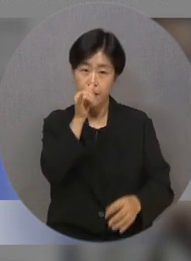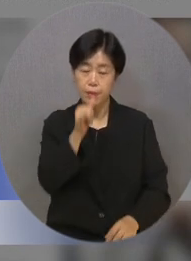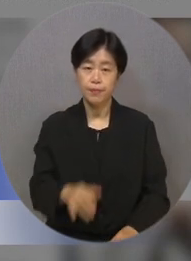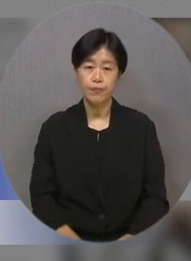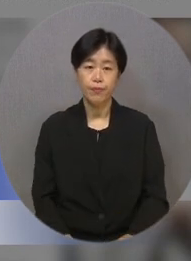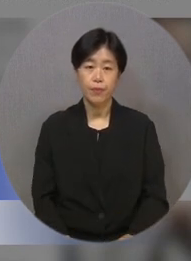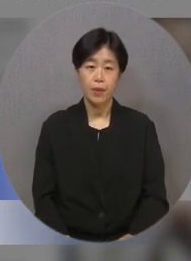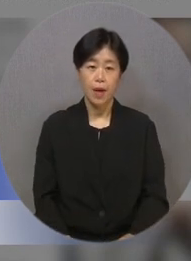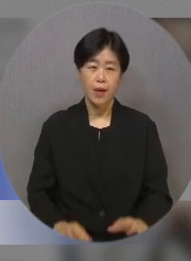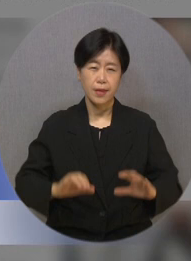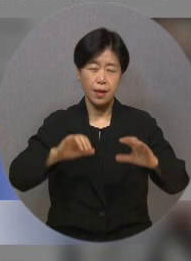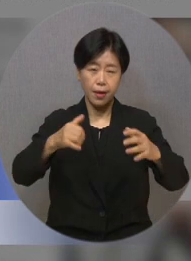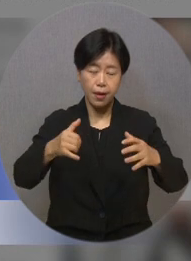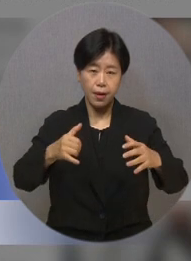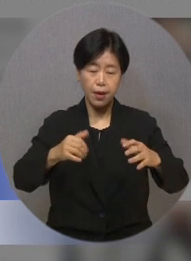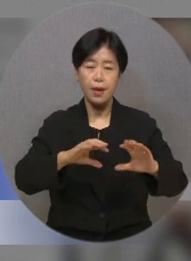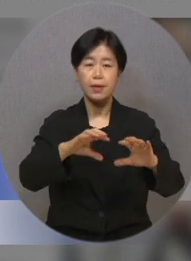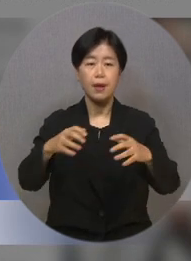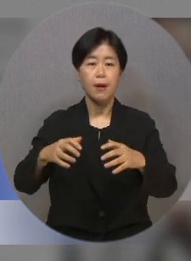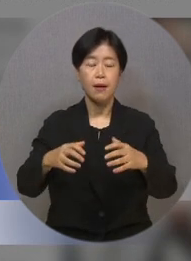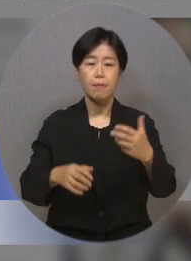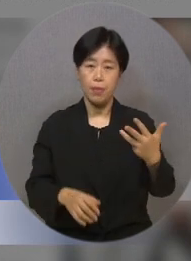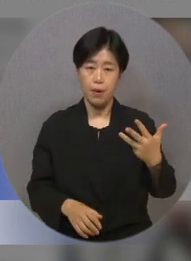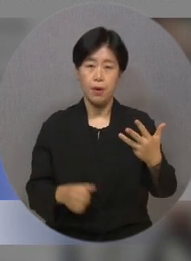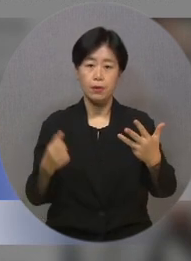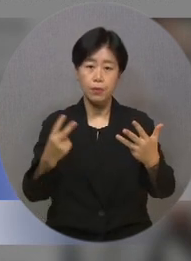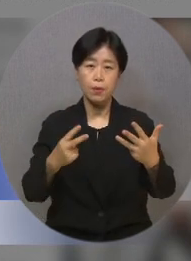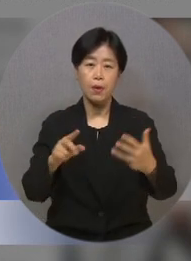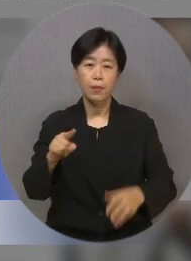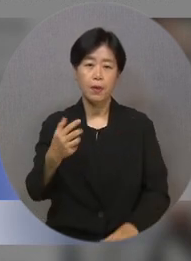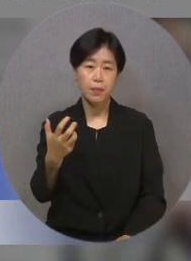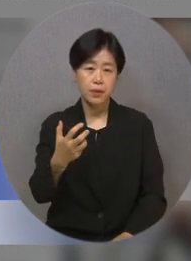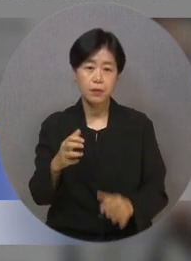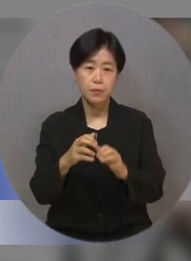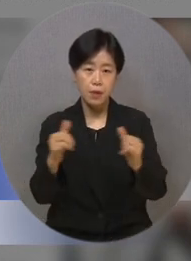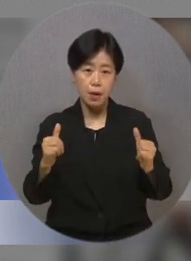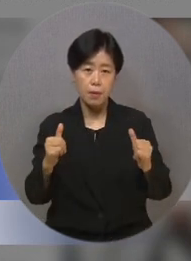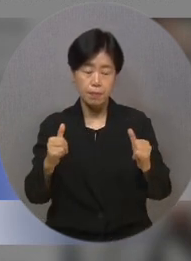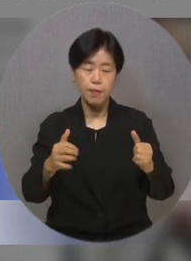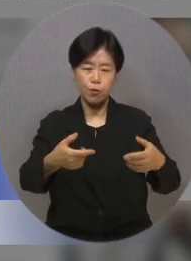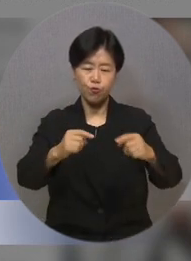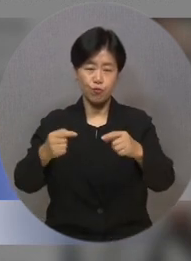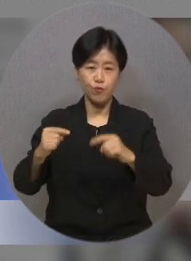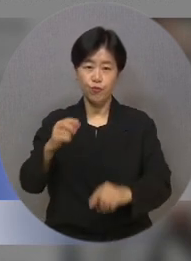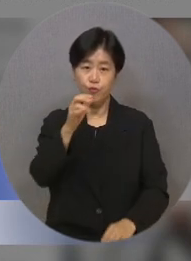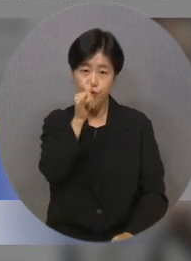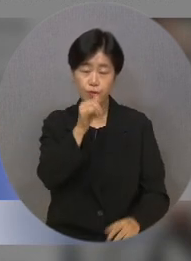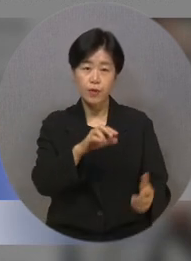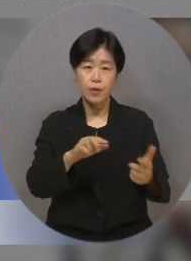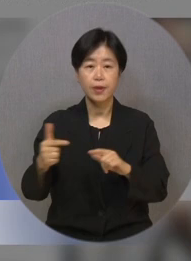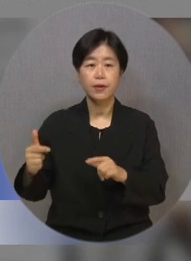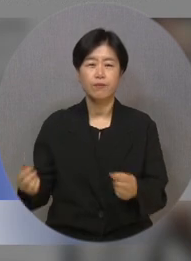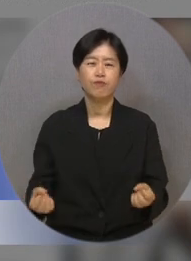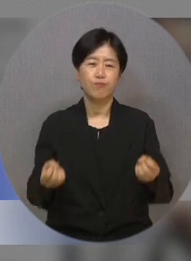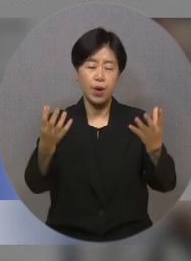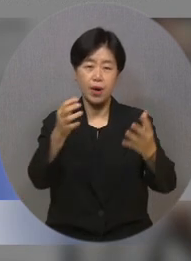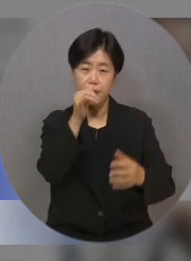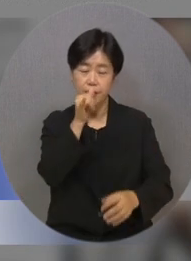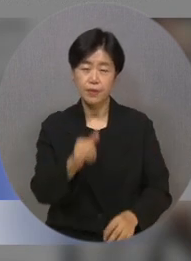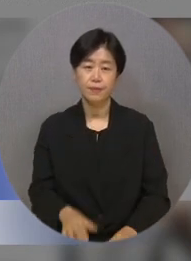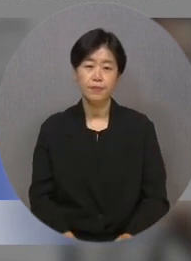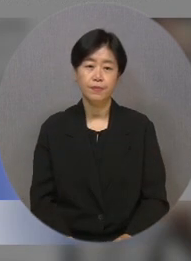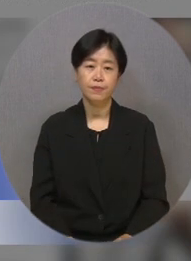대표하는 180여명의 예술가와 자원 봉사자 스태프가 함께한 역대 최대 규모의 국내외 무용제